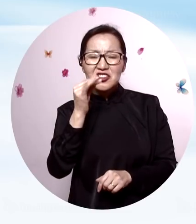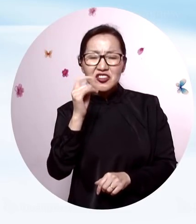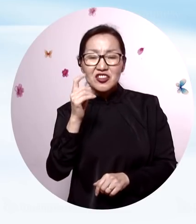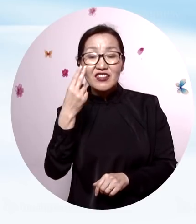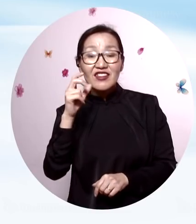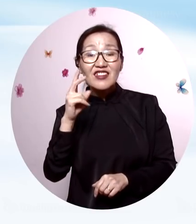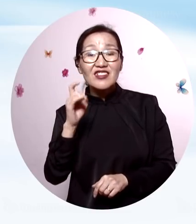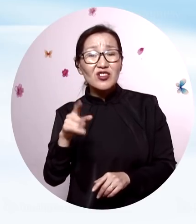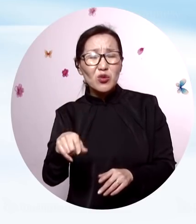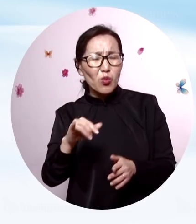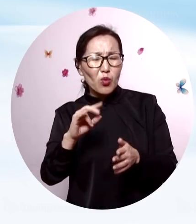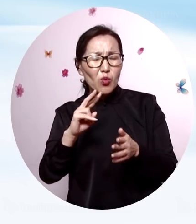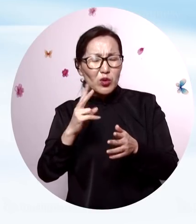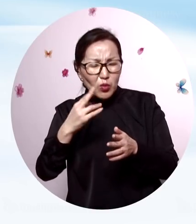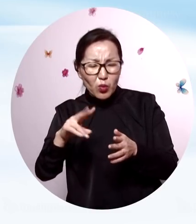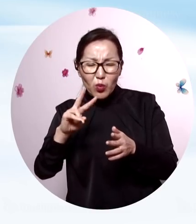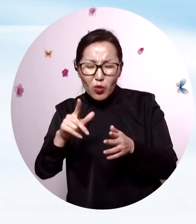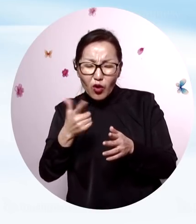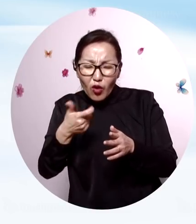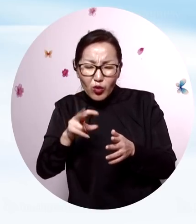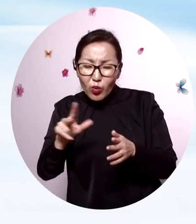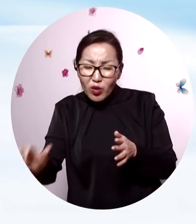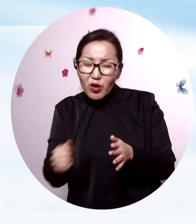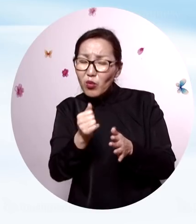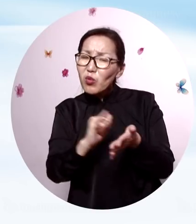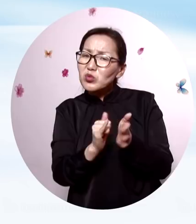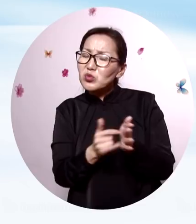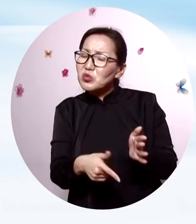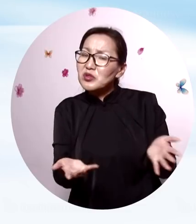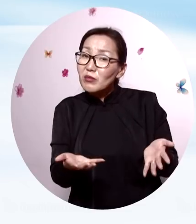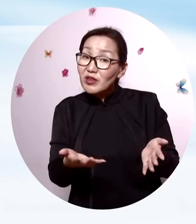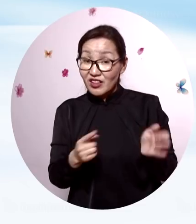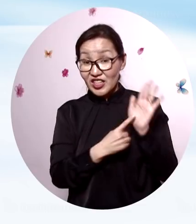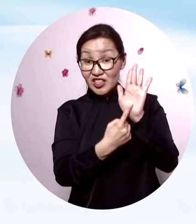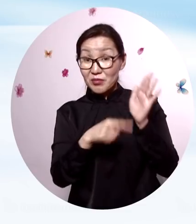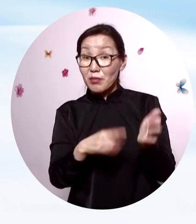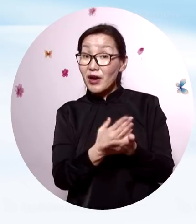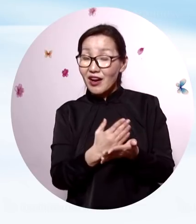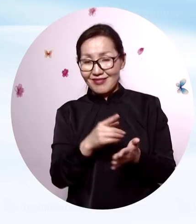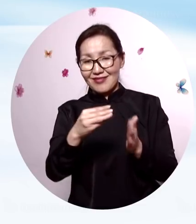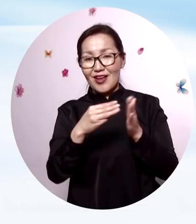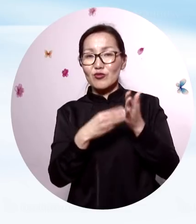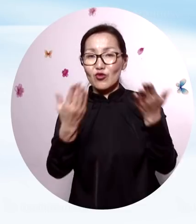дэлсэх гэсэн үг маань ямар үндсэн утгыг илэрхийлж байгааг тайлбарлаарай.